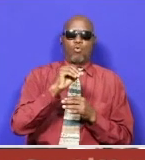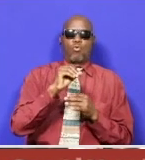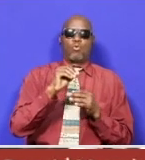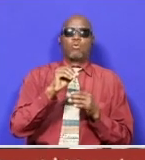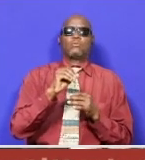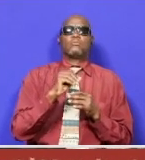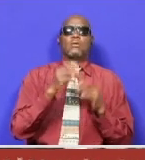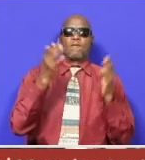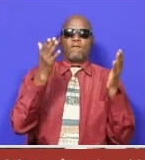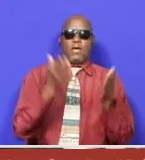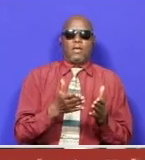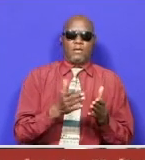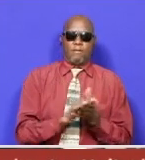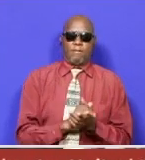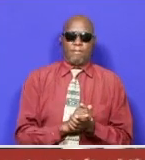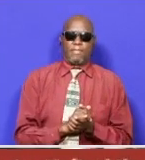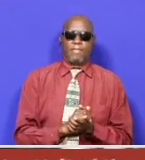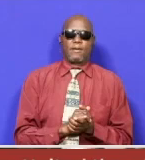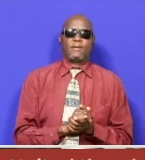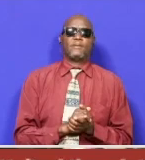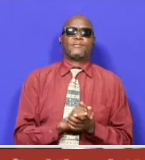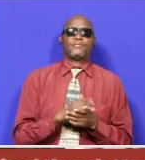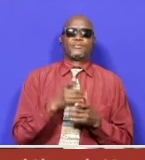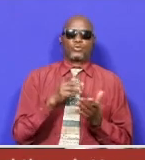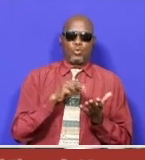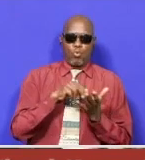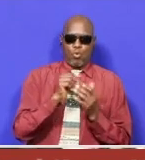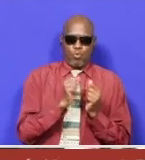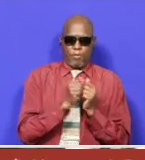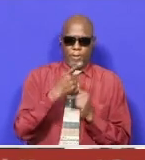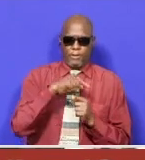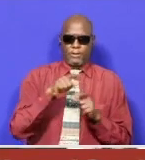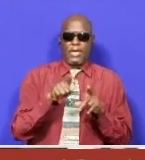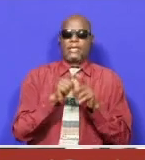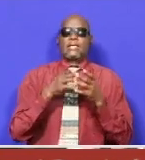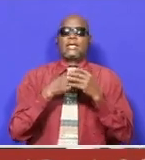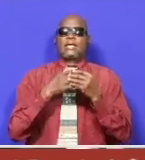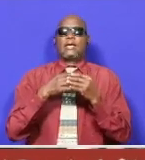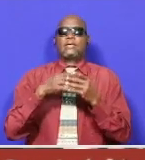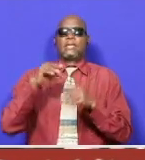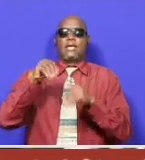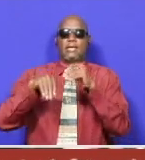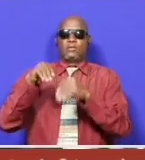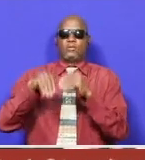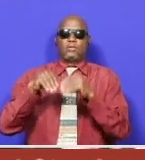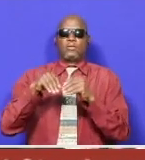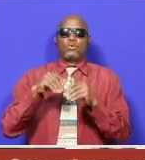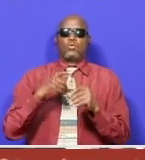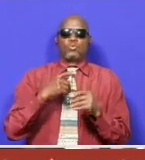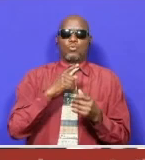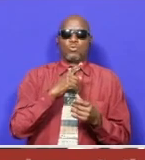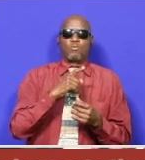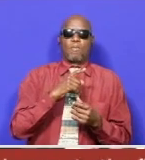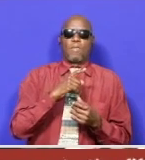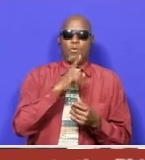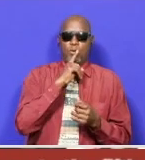Tunaomba tu tembee pamoja na sisi kama sisi pia viongozi ambao tumechaguliwa na tunahakika ya kwamba vile